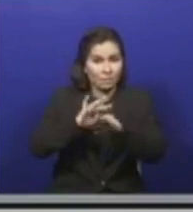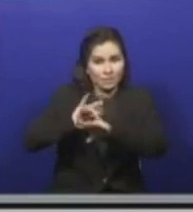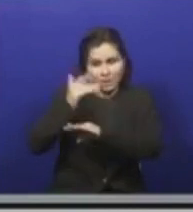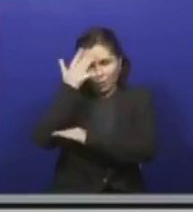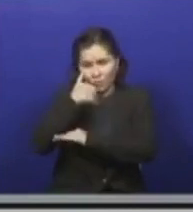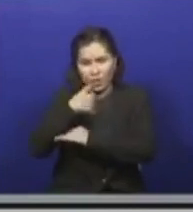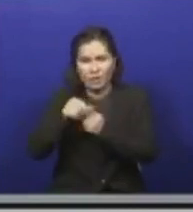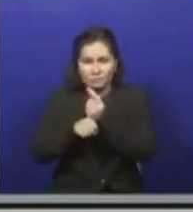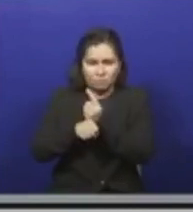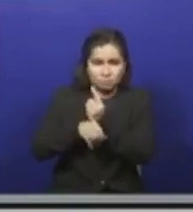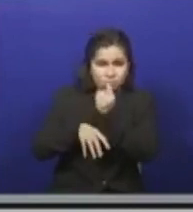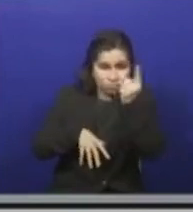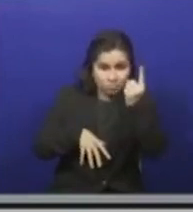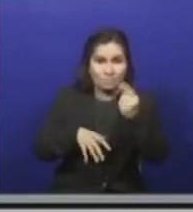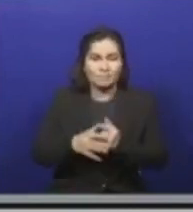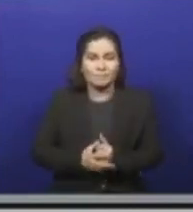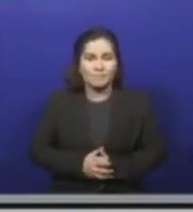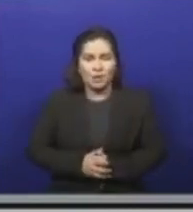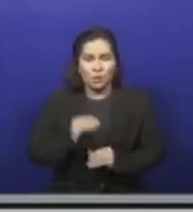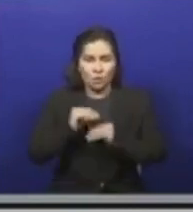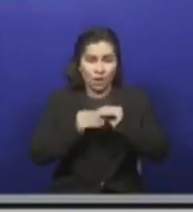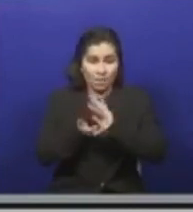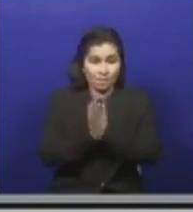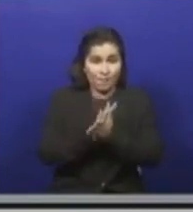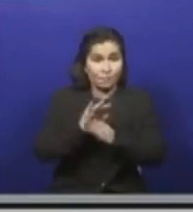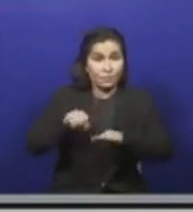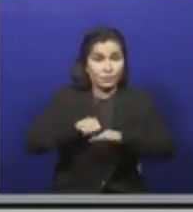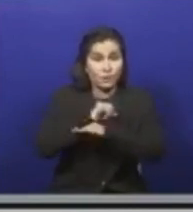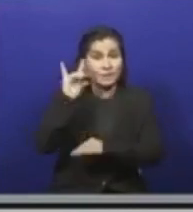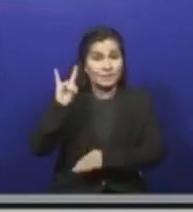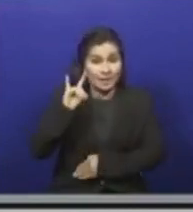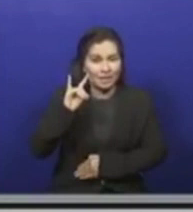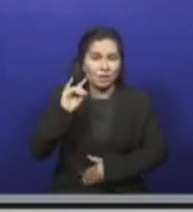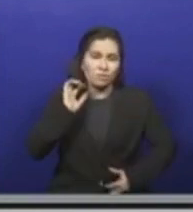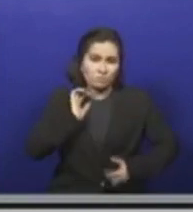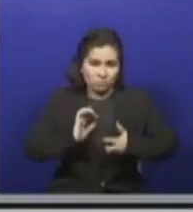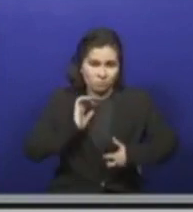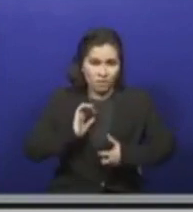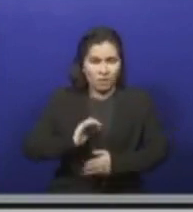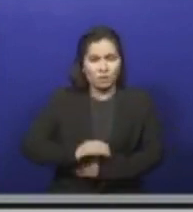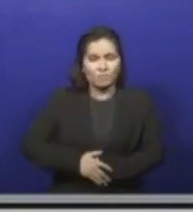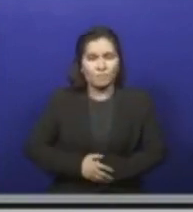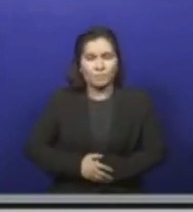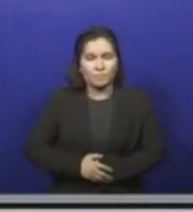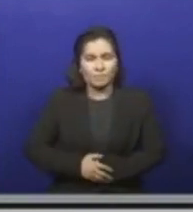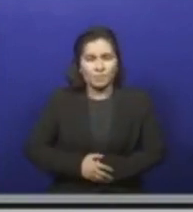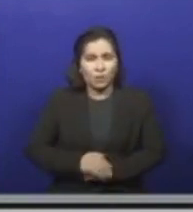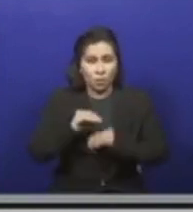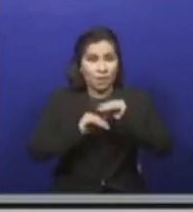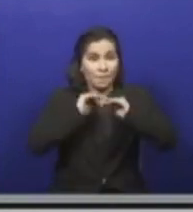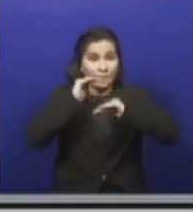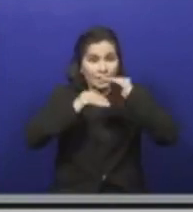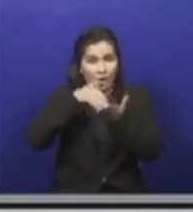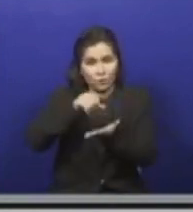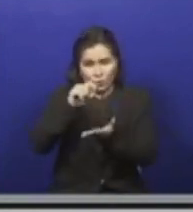สนับสนุนอิทธิโครงการปรับปรุงสวนสัตว์ลพบุรีหน่วยบัญชาการสงครามพิเศษโครงการพัฒนาศูนย์การ